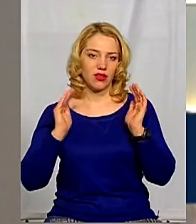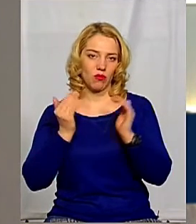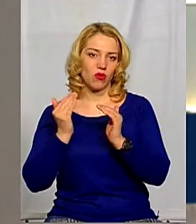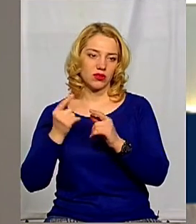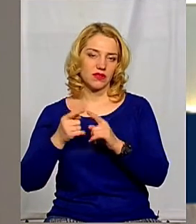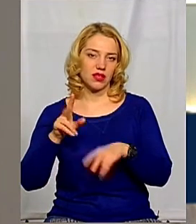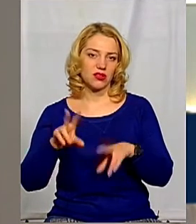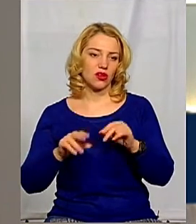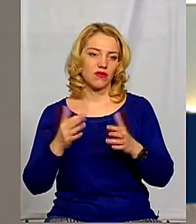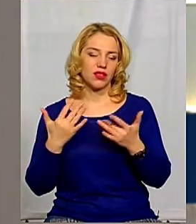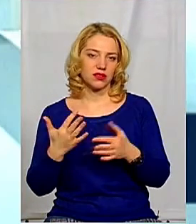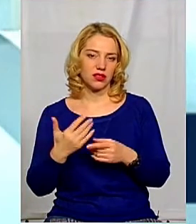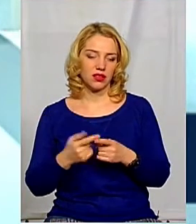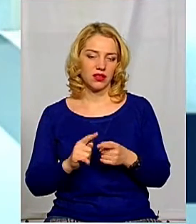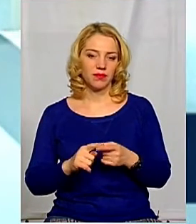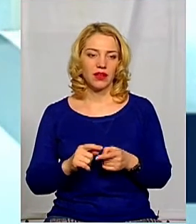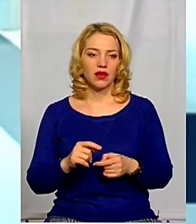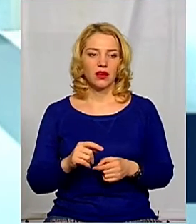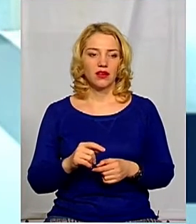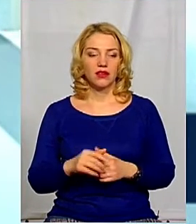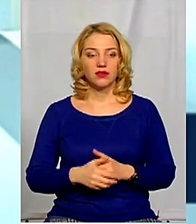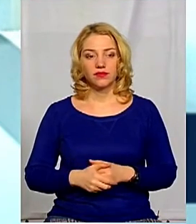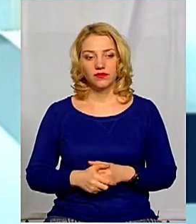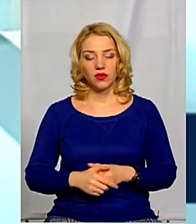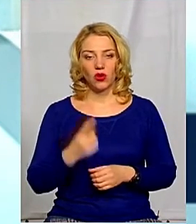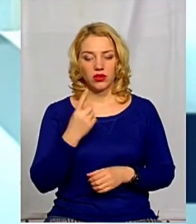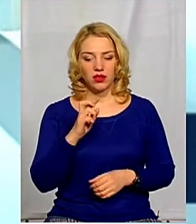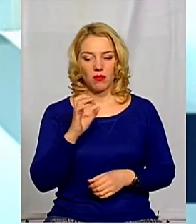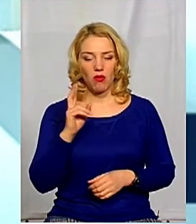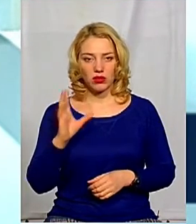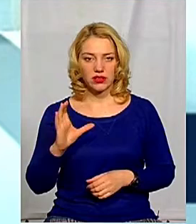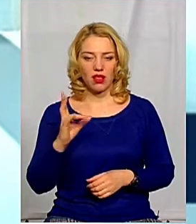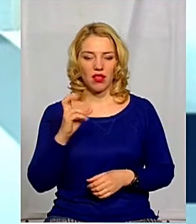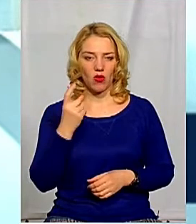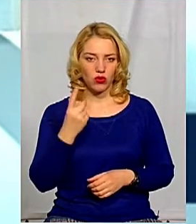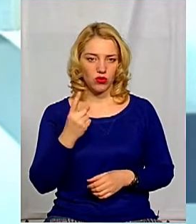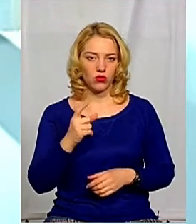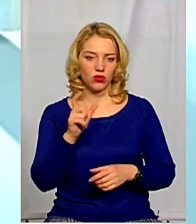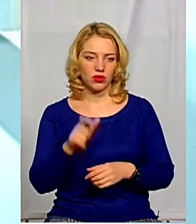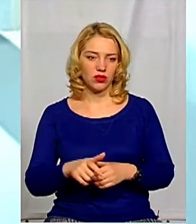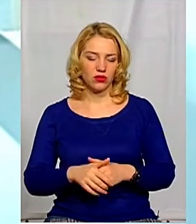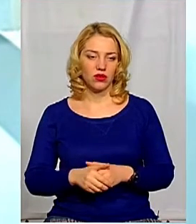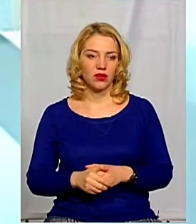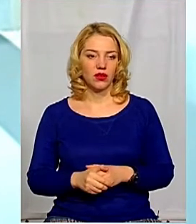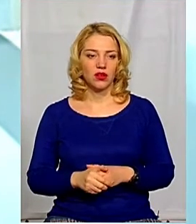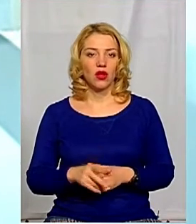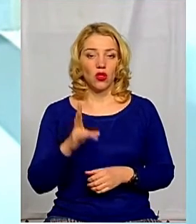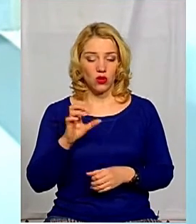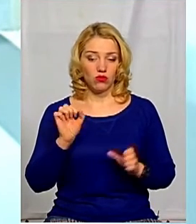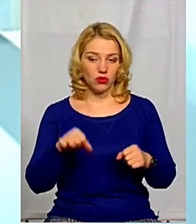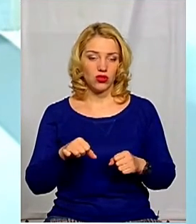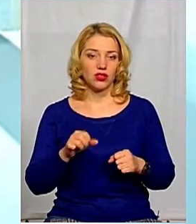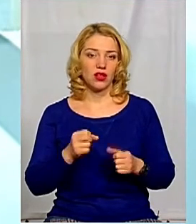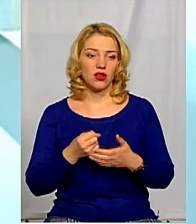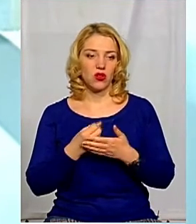людей? Чи це в боксі одна людина? Значить, можна в боксі на одну людину, і можна в бокс ложити